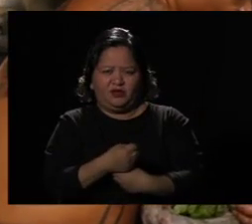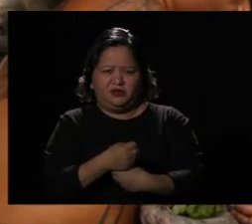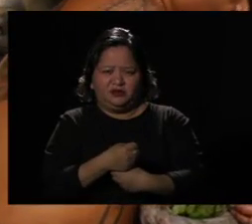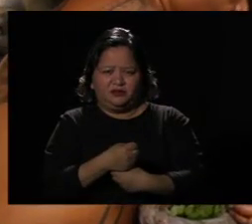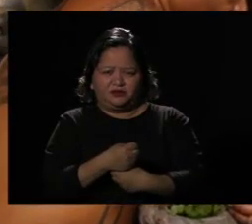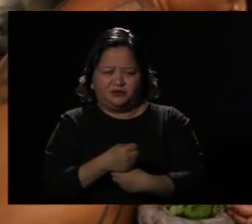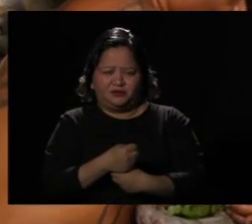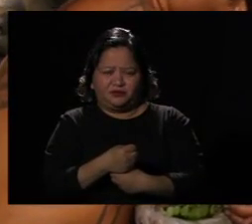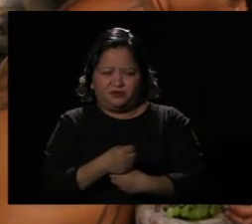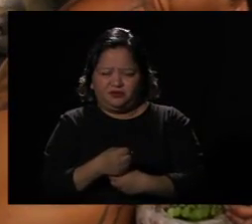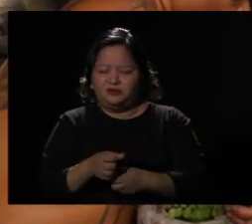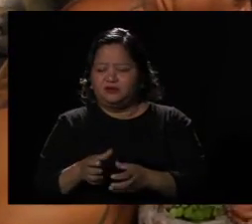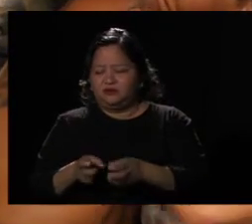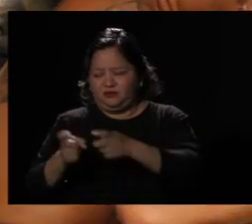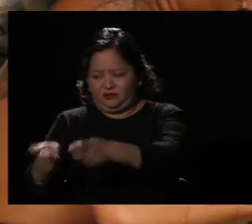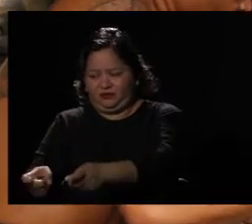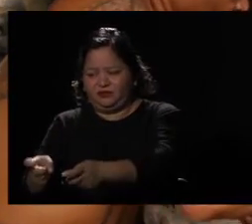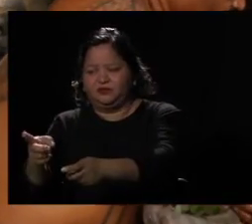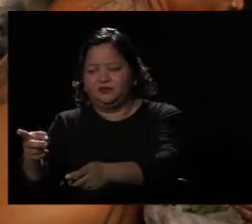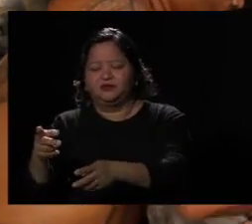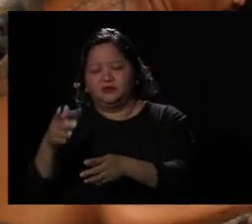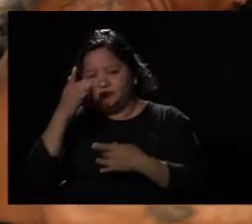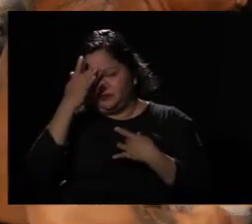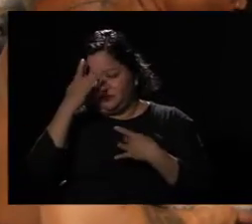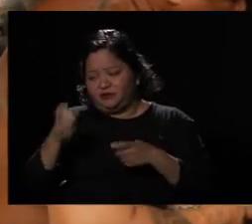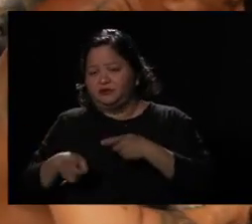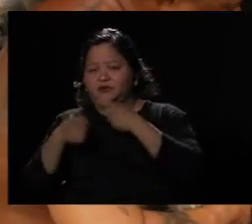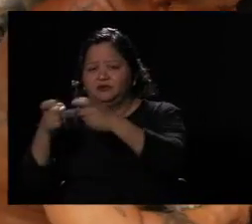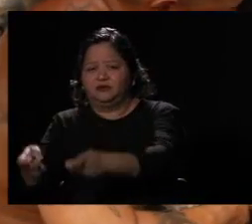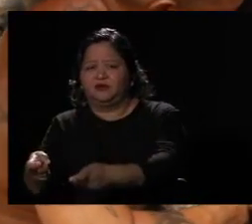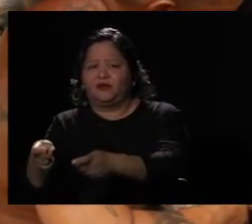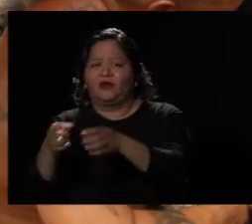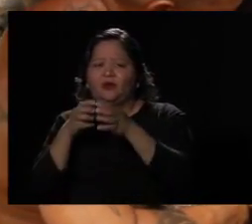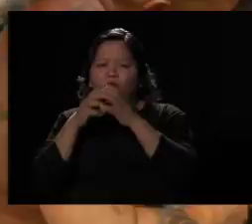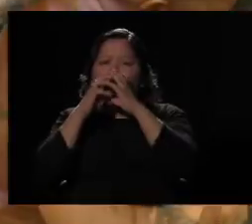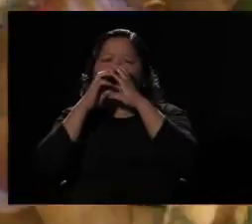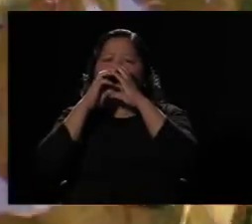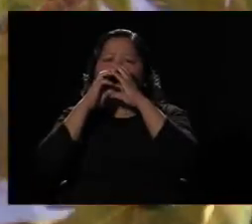Amti ipatot imalango, tulu na ogaan.